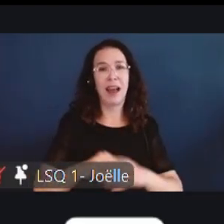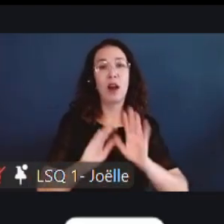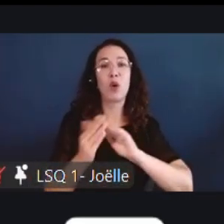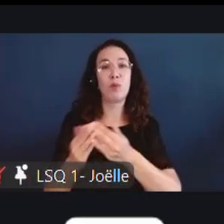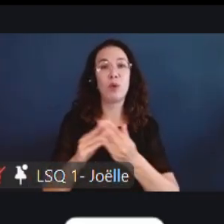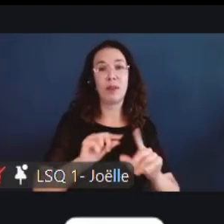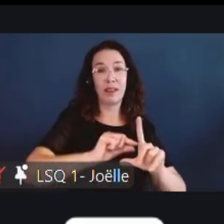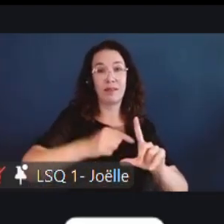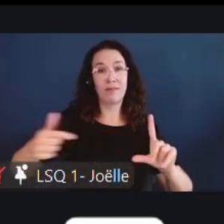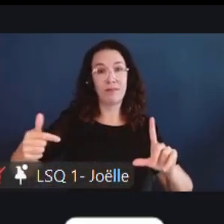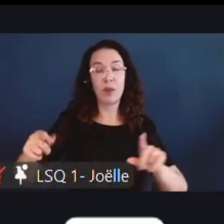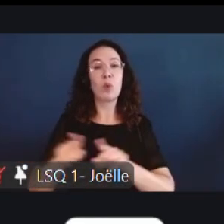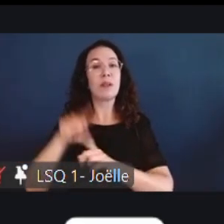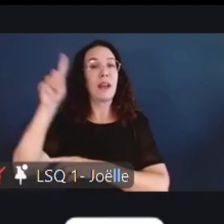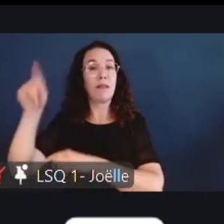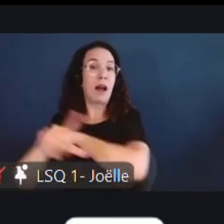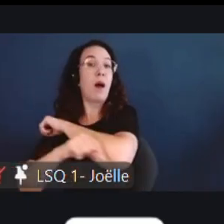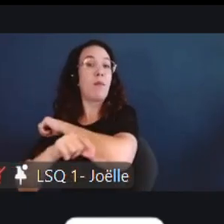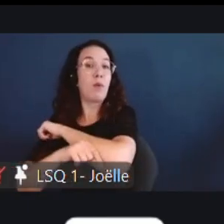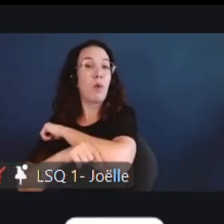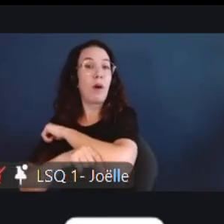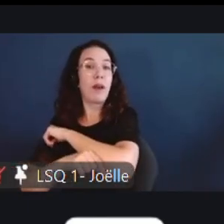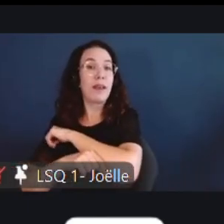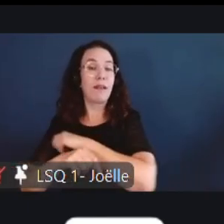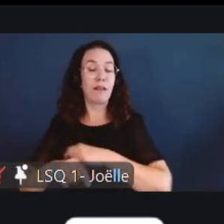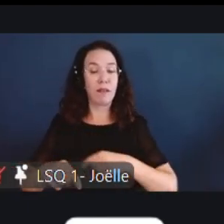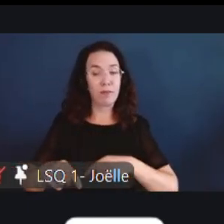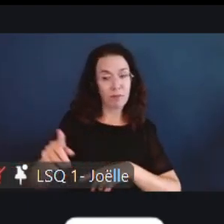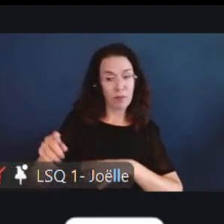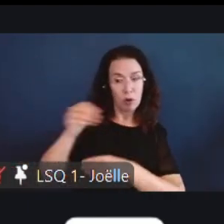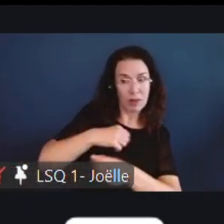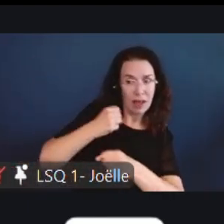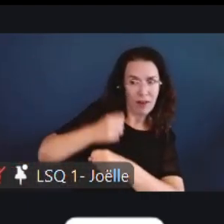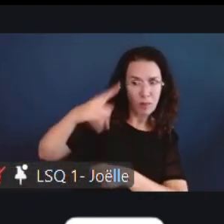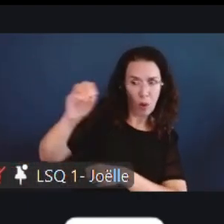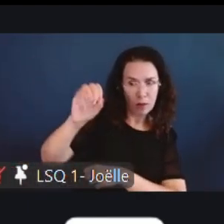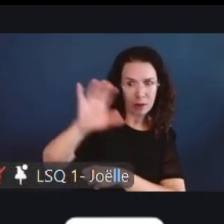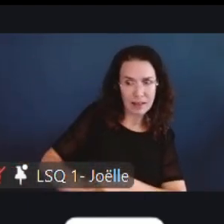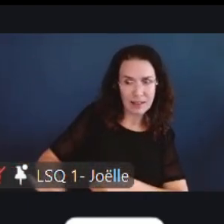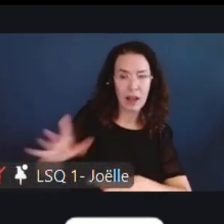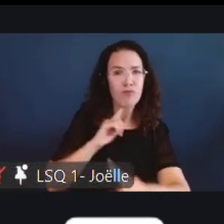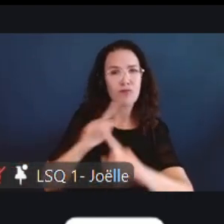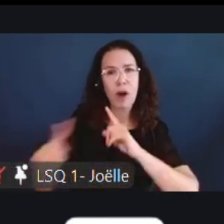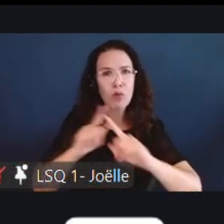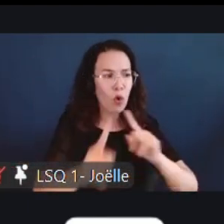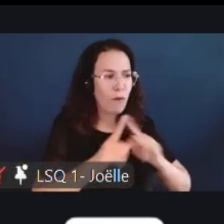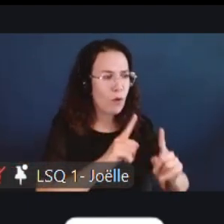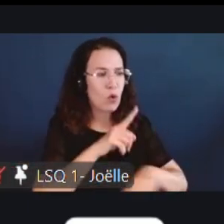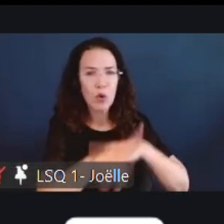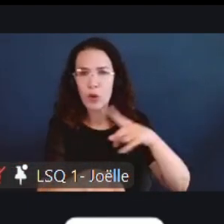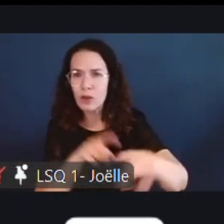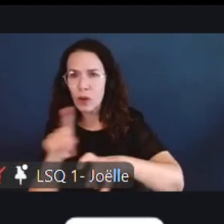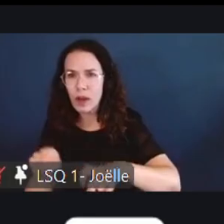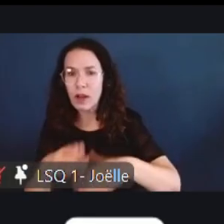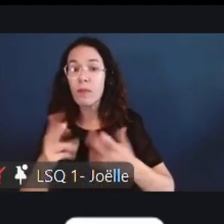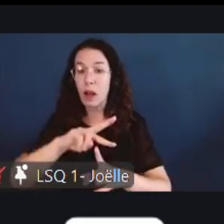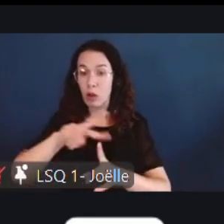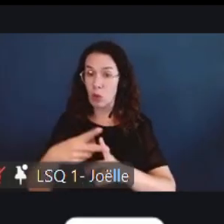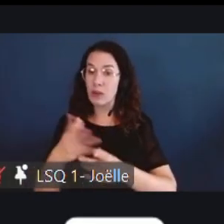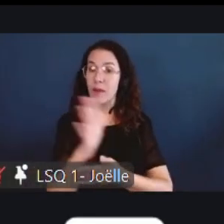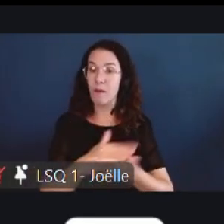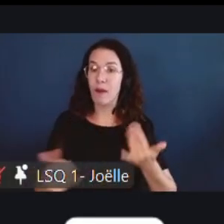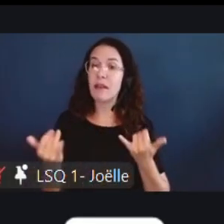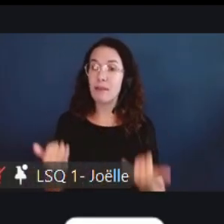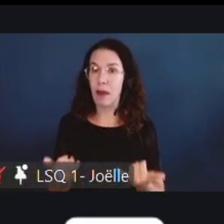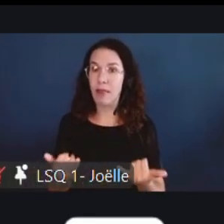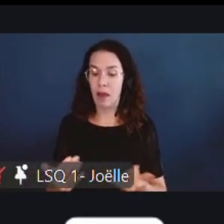et d'employés d'organisations ontariennes en menant des sondages et des entretiens. En ce moment, on mène une deuxième phase